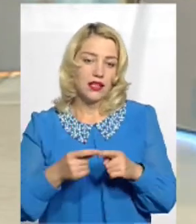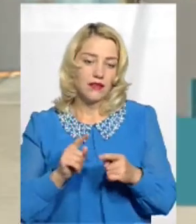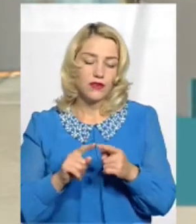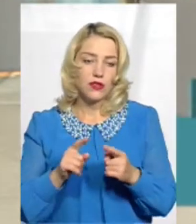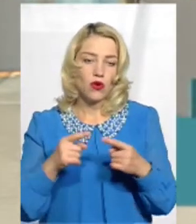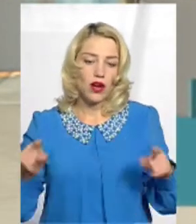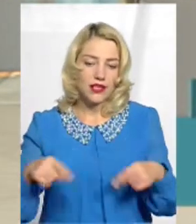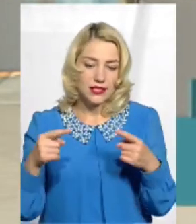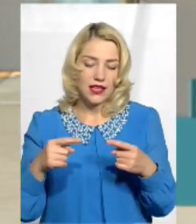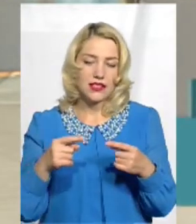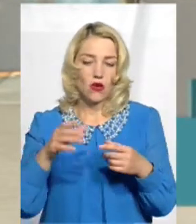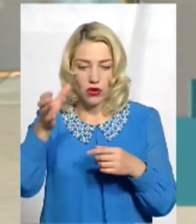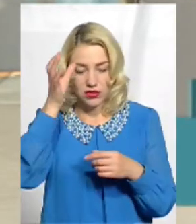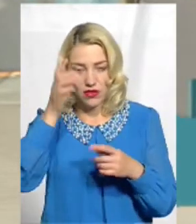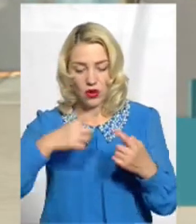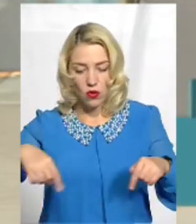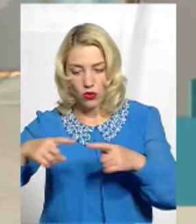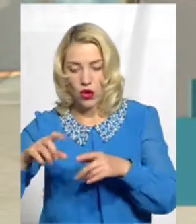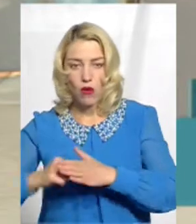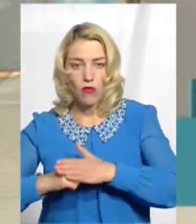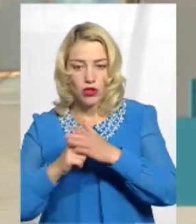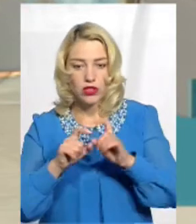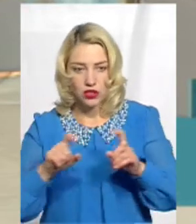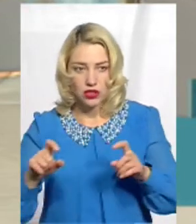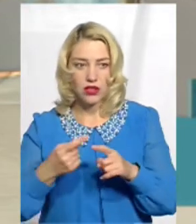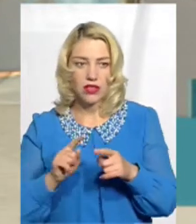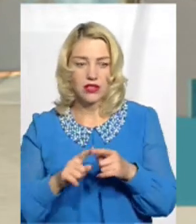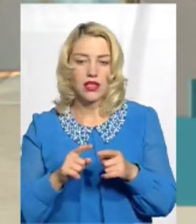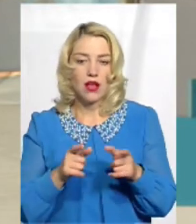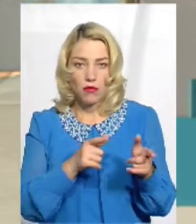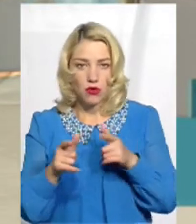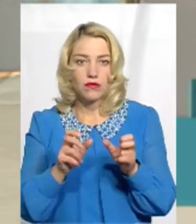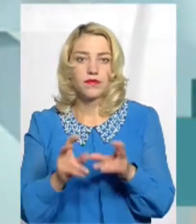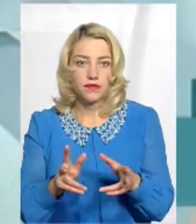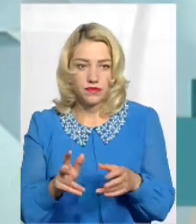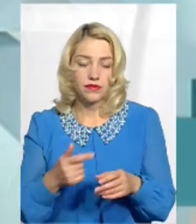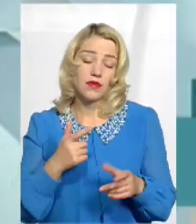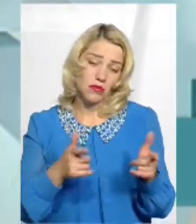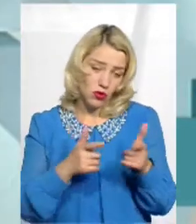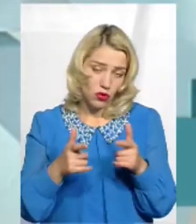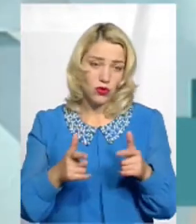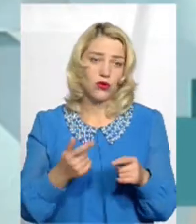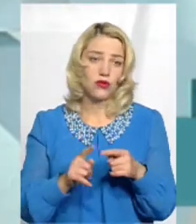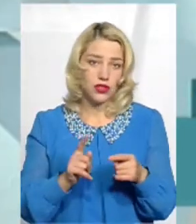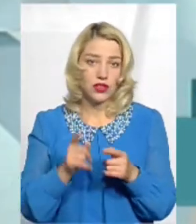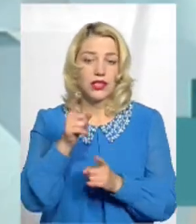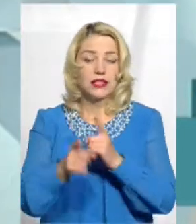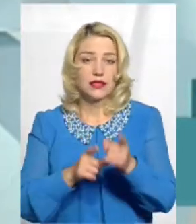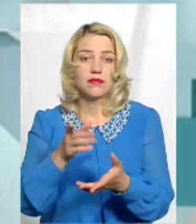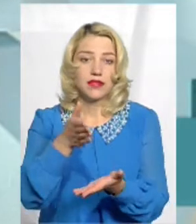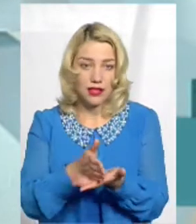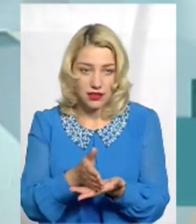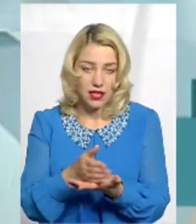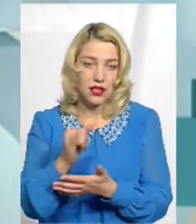освітніх округів і опорних шкіл підготовчі процеси зазнали змін? Ну, звичайно, підготовчі процеси зазнають змін через те,